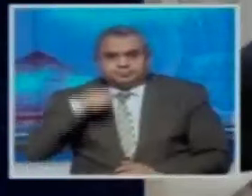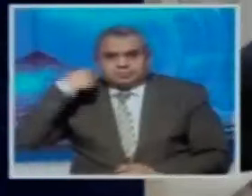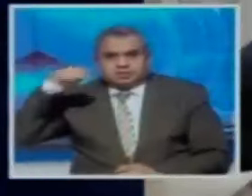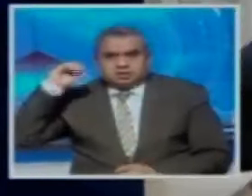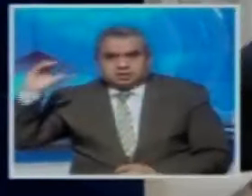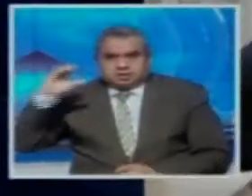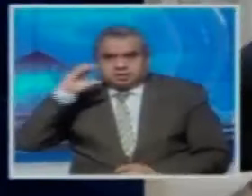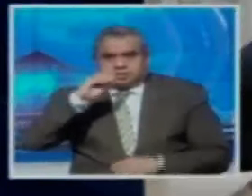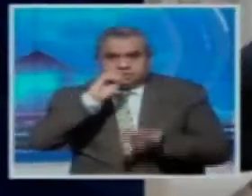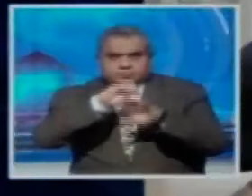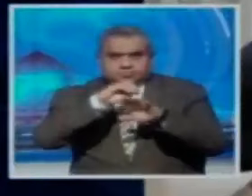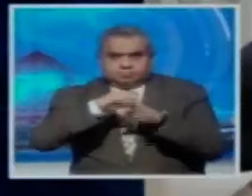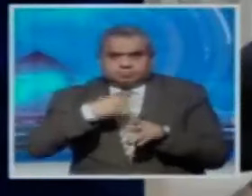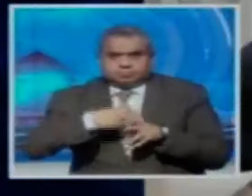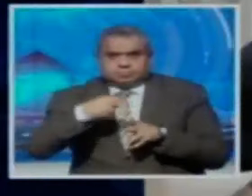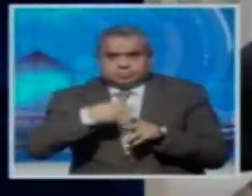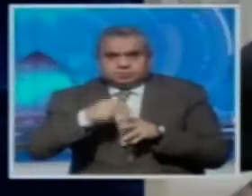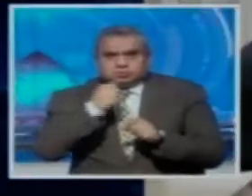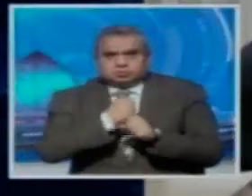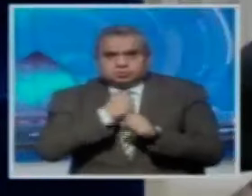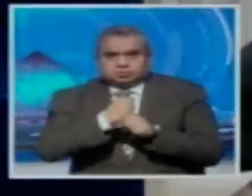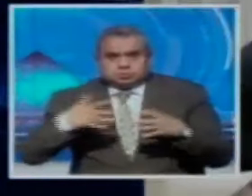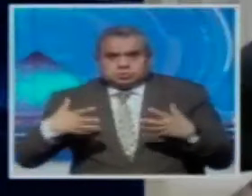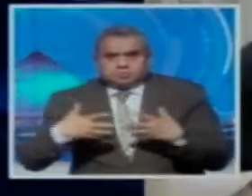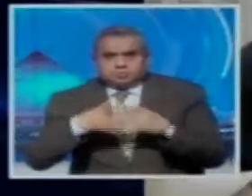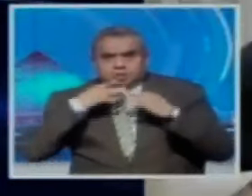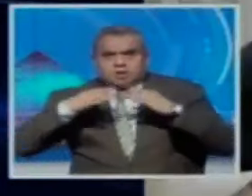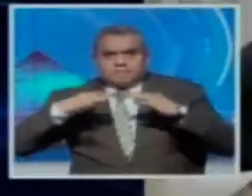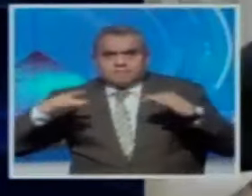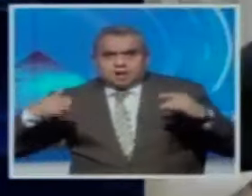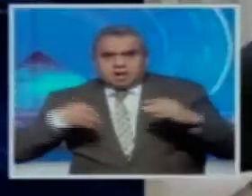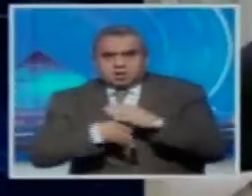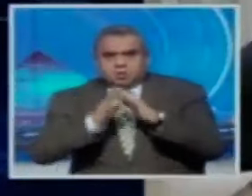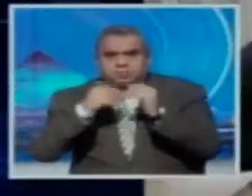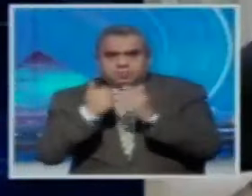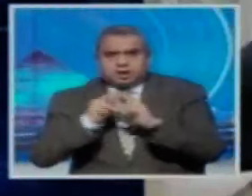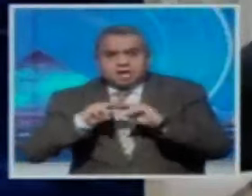الرئيس السيسي يوجه بمواصلة العمل على تعزيز نشاط الموانئ.